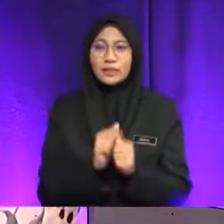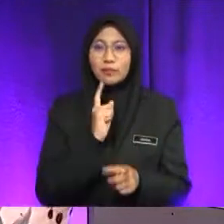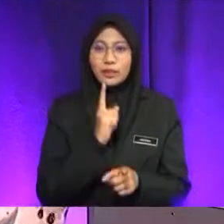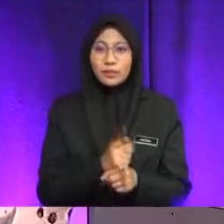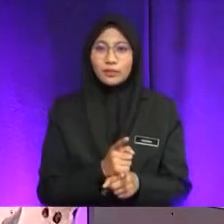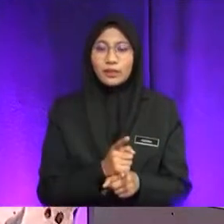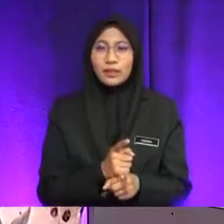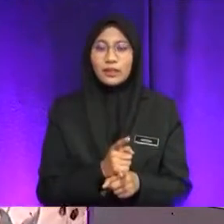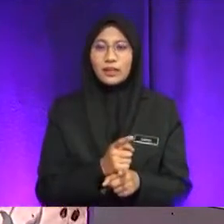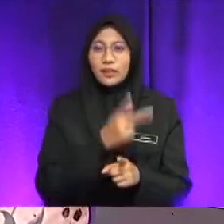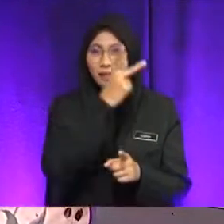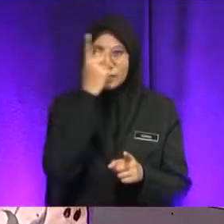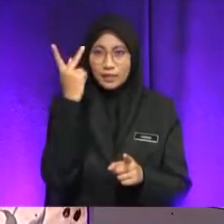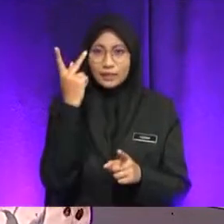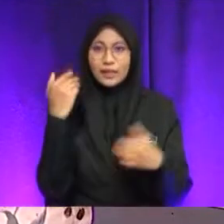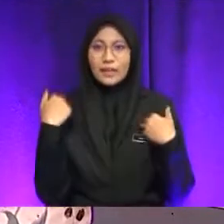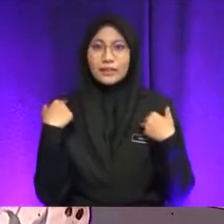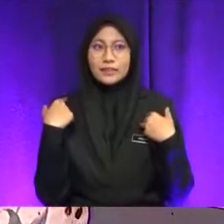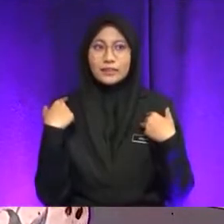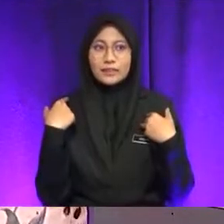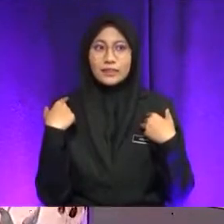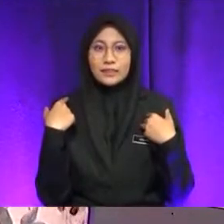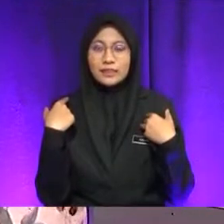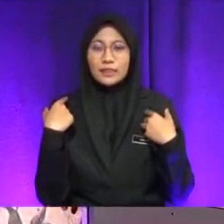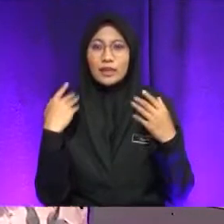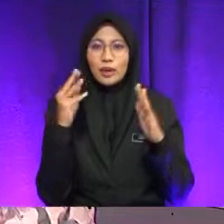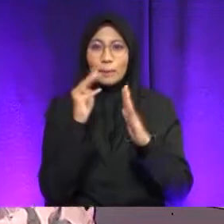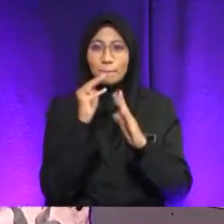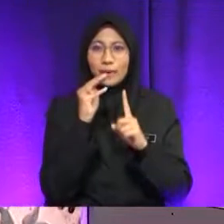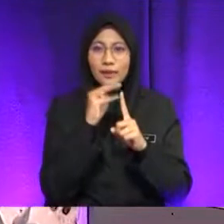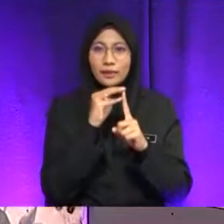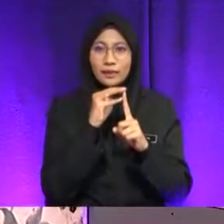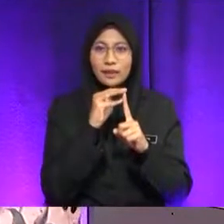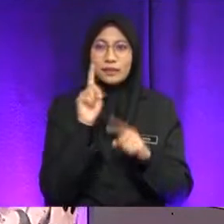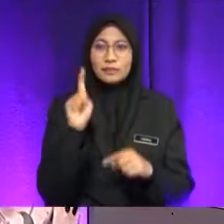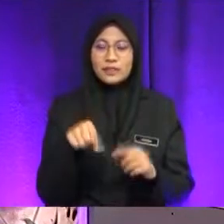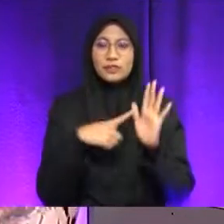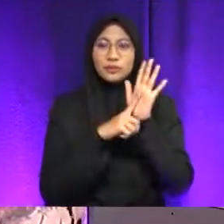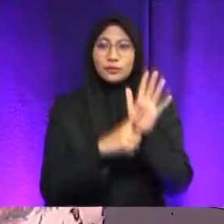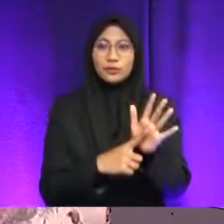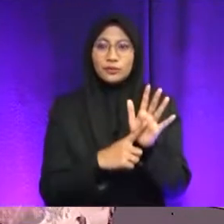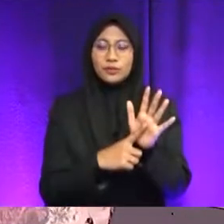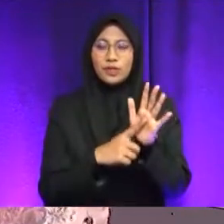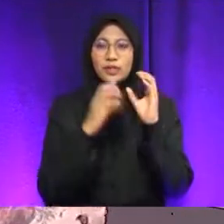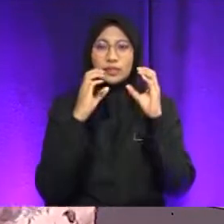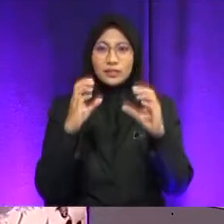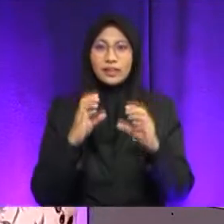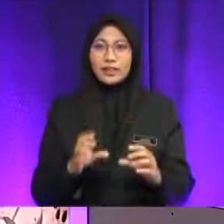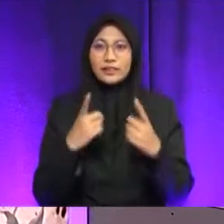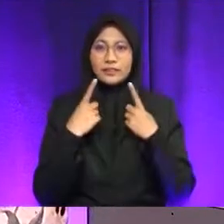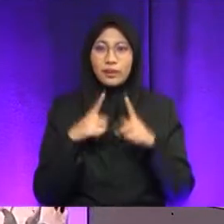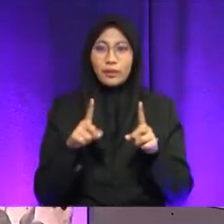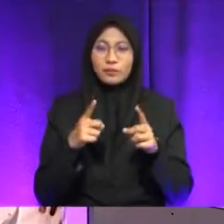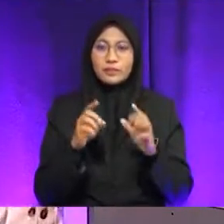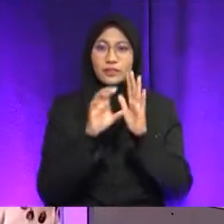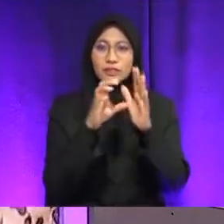jawaban walaupun Sebenarnya ada yang boleh conga aja Eh jangan congek Tunjukkan jalan ke jusvita boleh dapat jawaban dengan